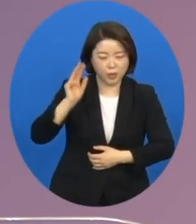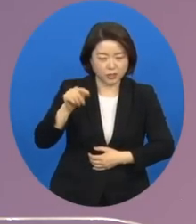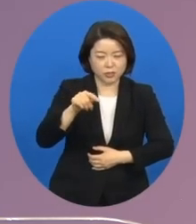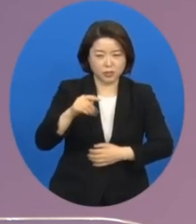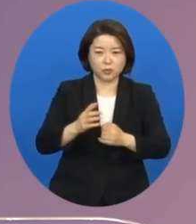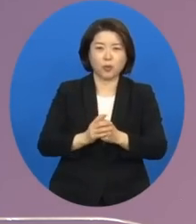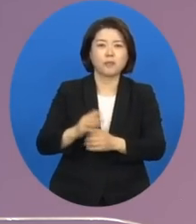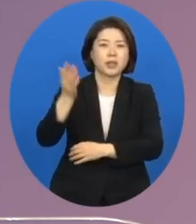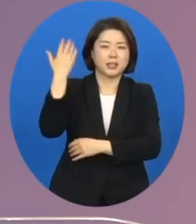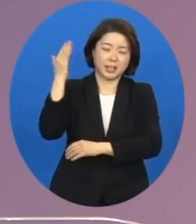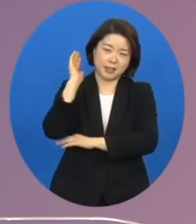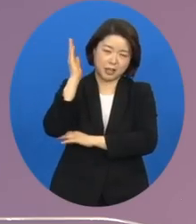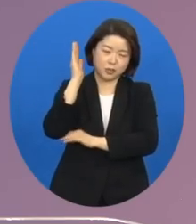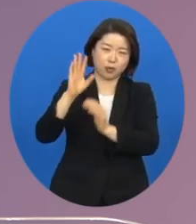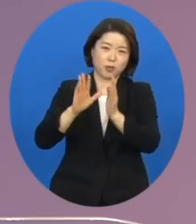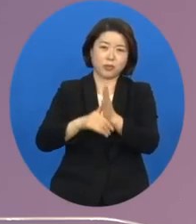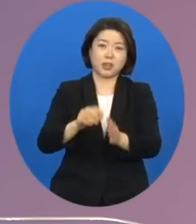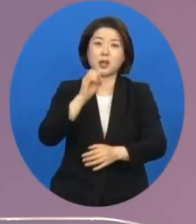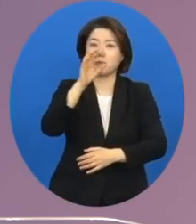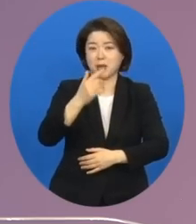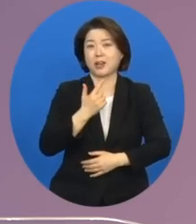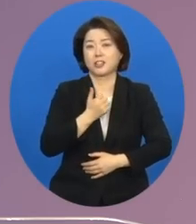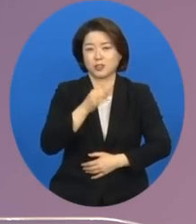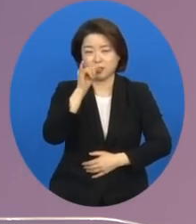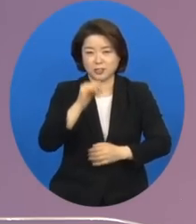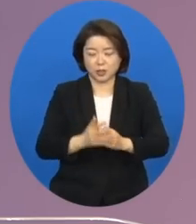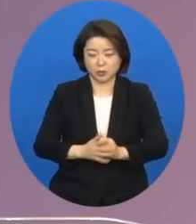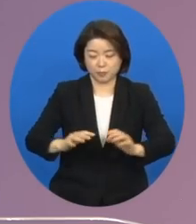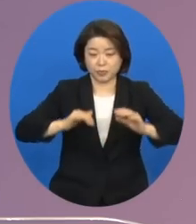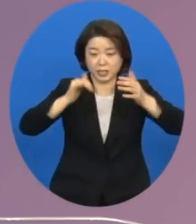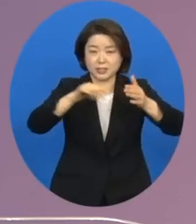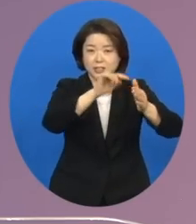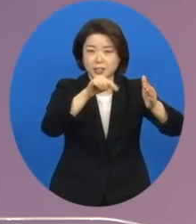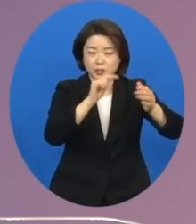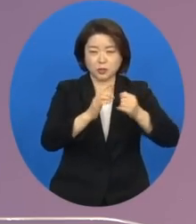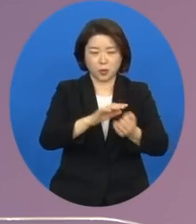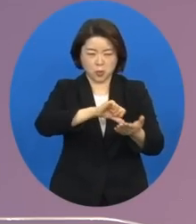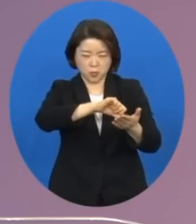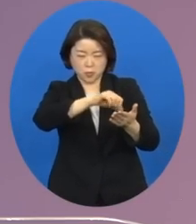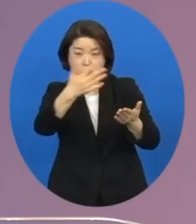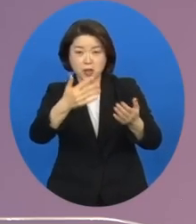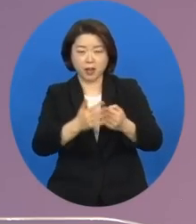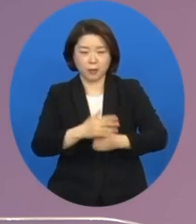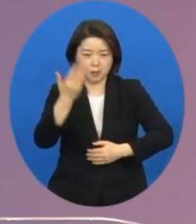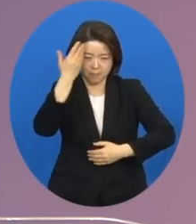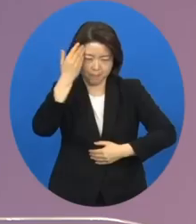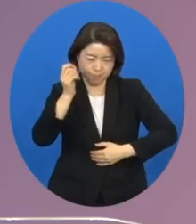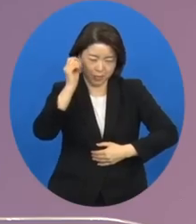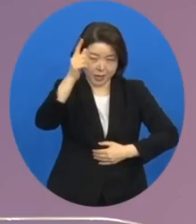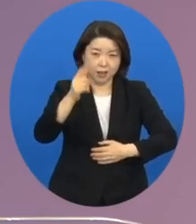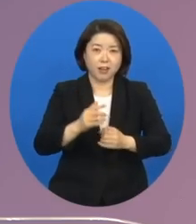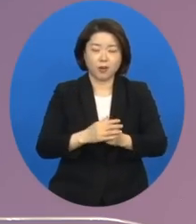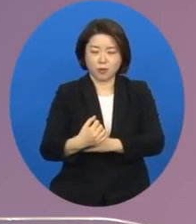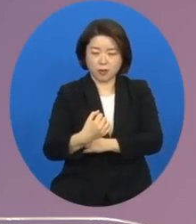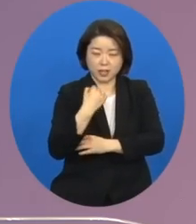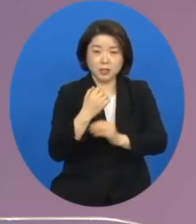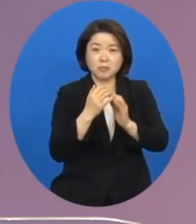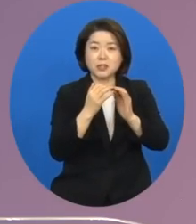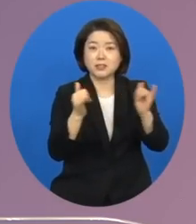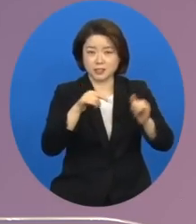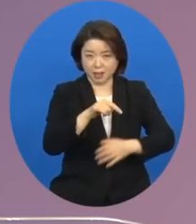설교에서 이런 말을 하신 적이 있어요 세상에서 명망이 있고 학식이 있고 힘 있는